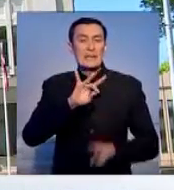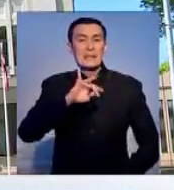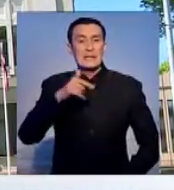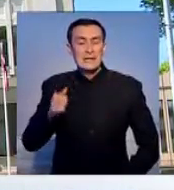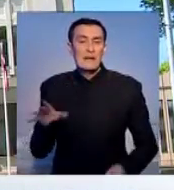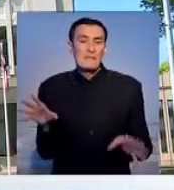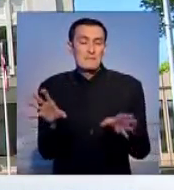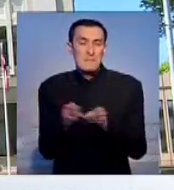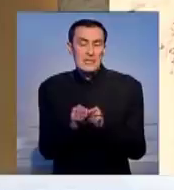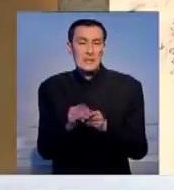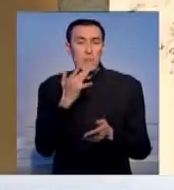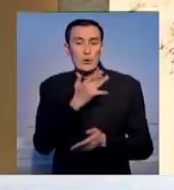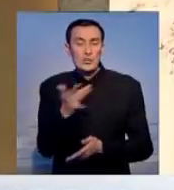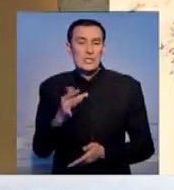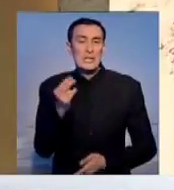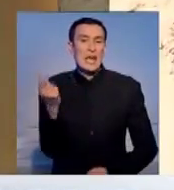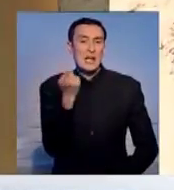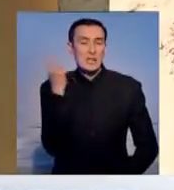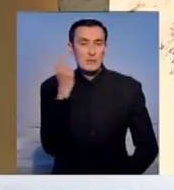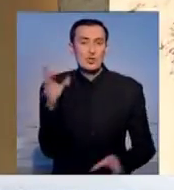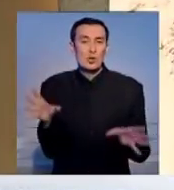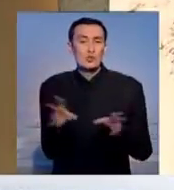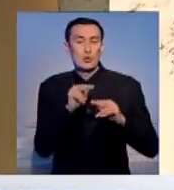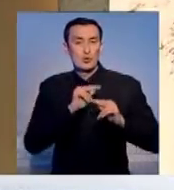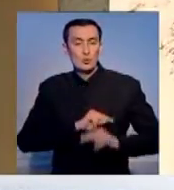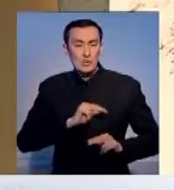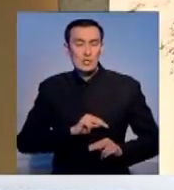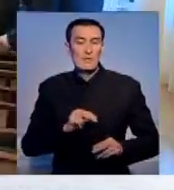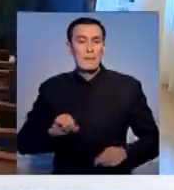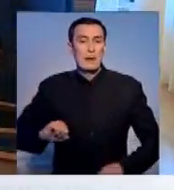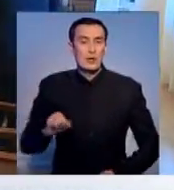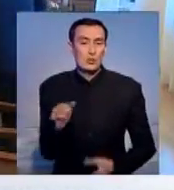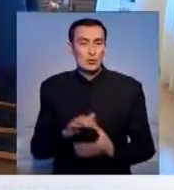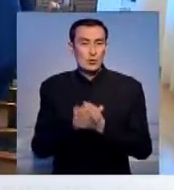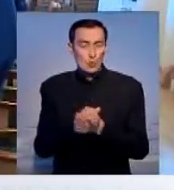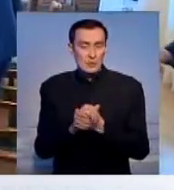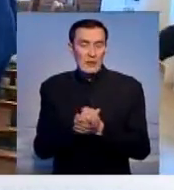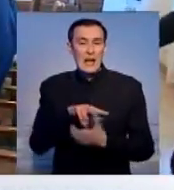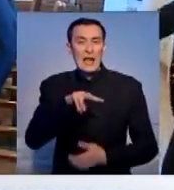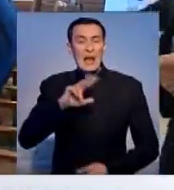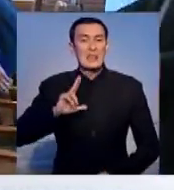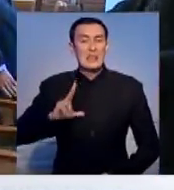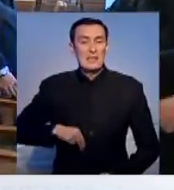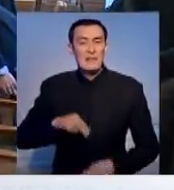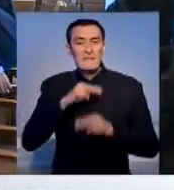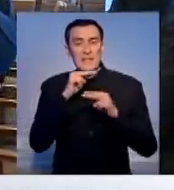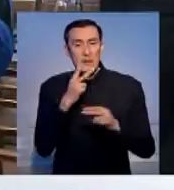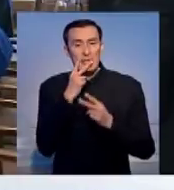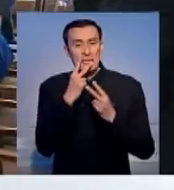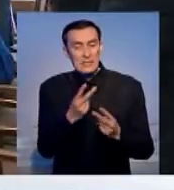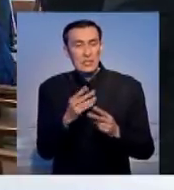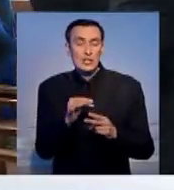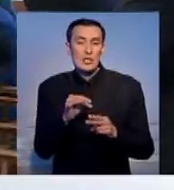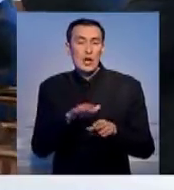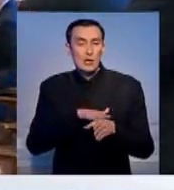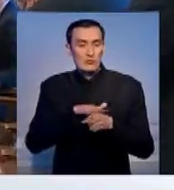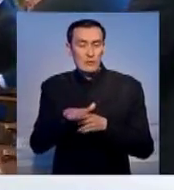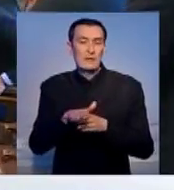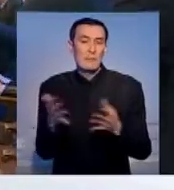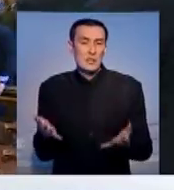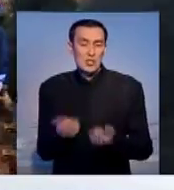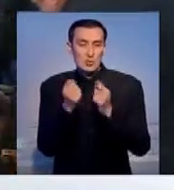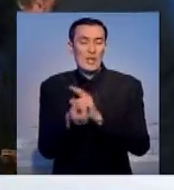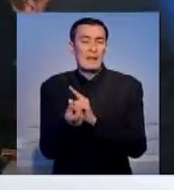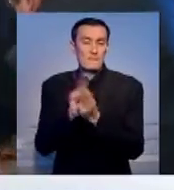связывает тесное политическое и экономическое сотрудничество и партнерство. Латвия внимательно следит и поддерживает осуществляемые в